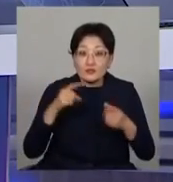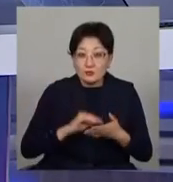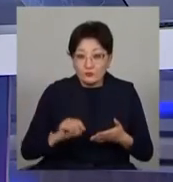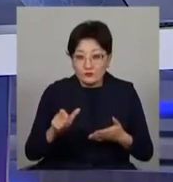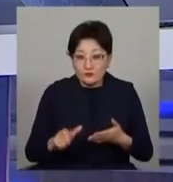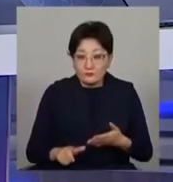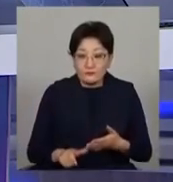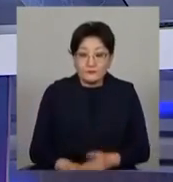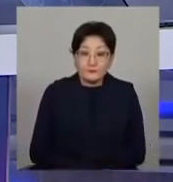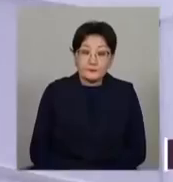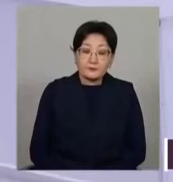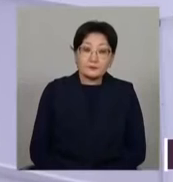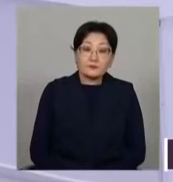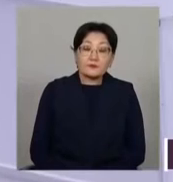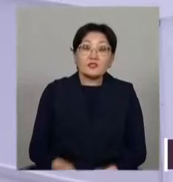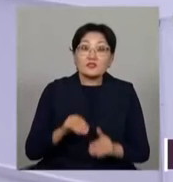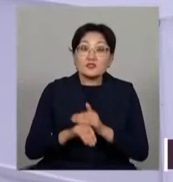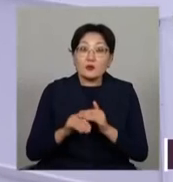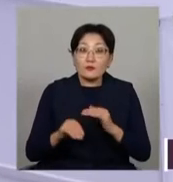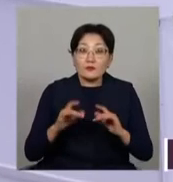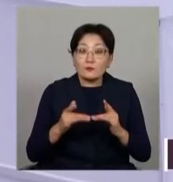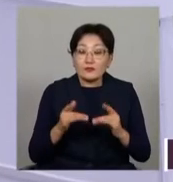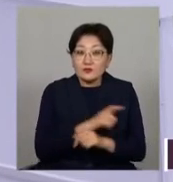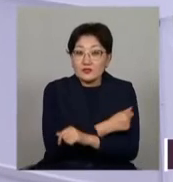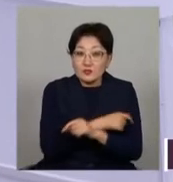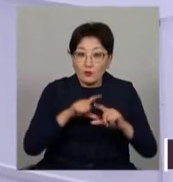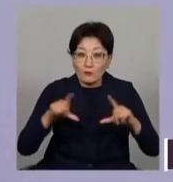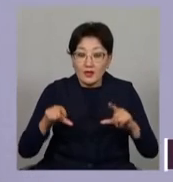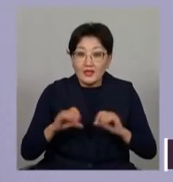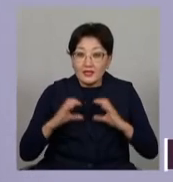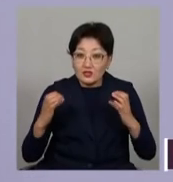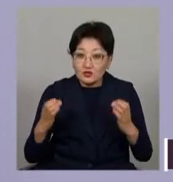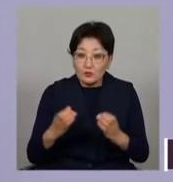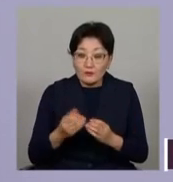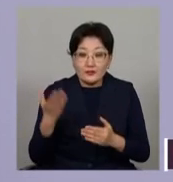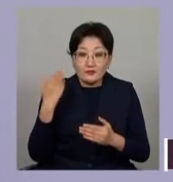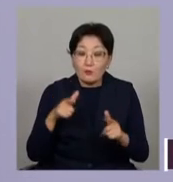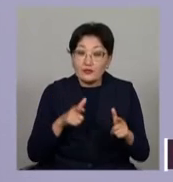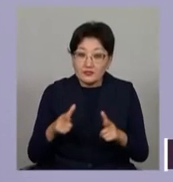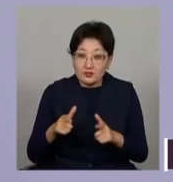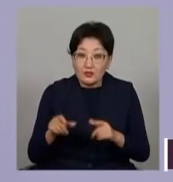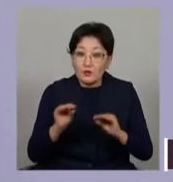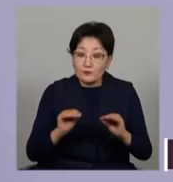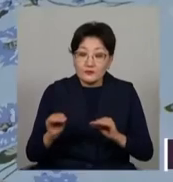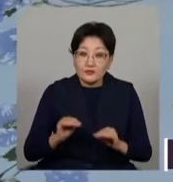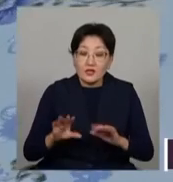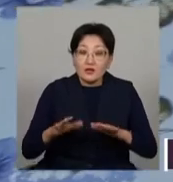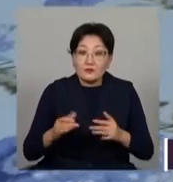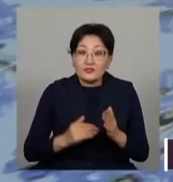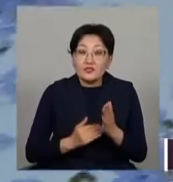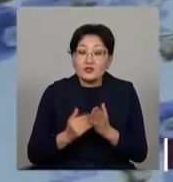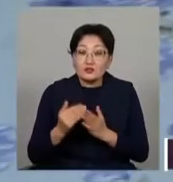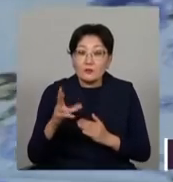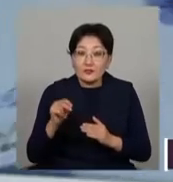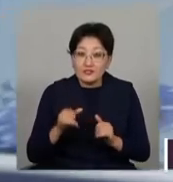Денис Земцов. Резервный стационар на базе спорткомплекса «Халык-Арена» давно подготовлен и оборудован на случай резкого